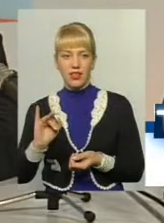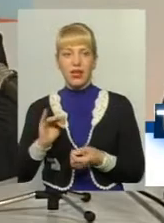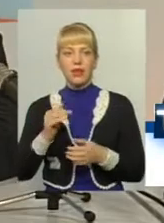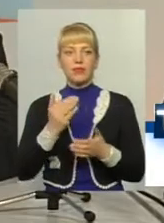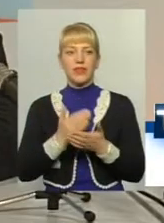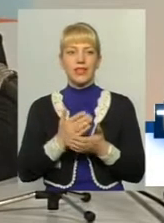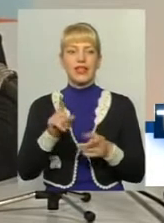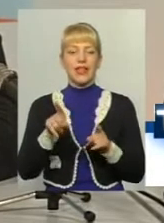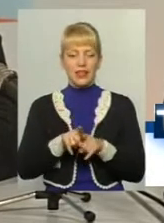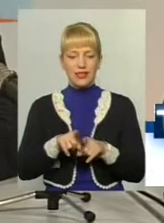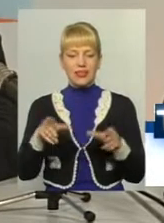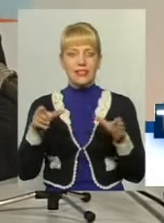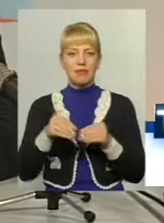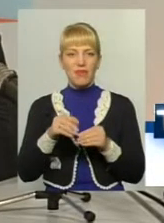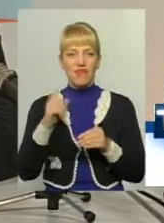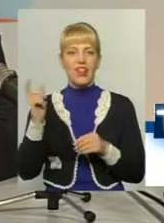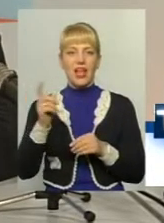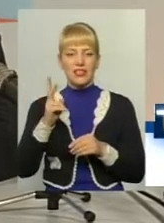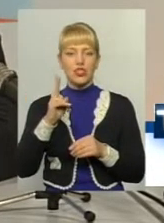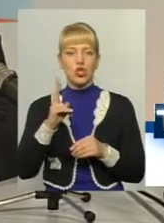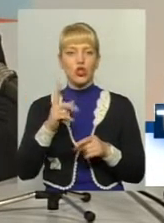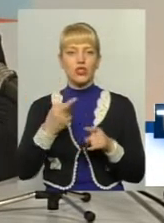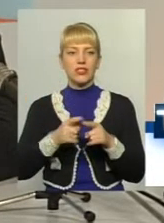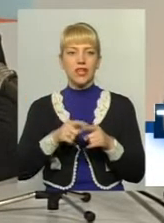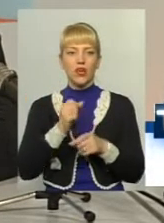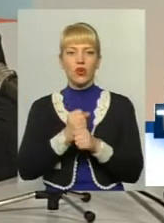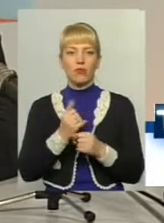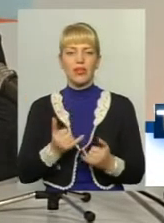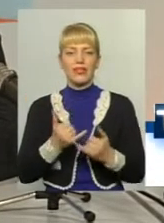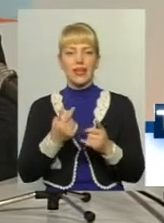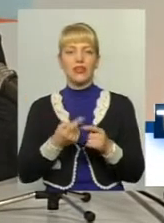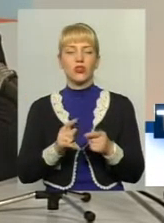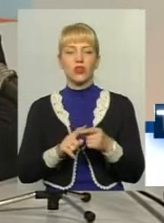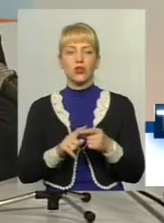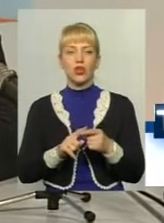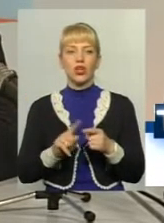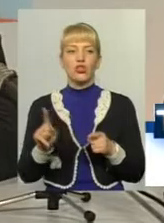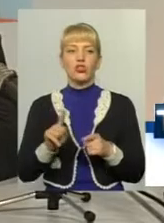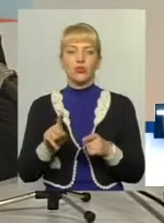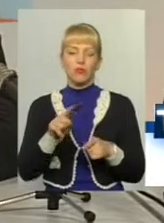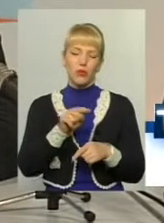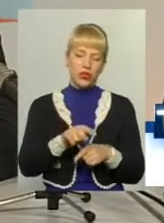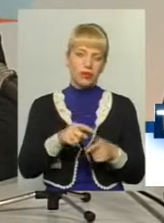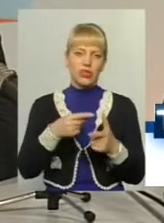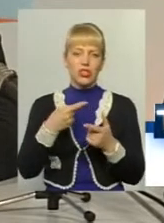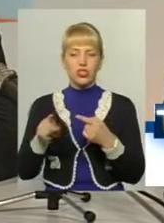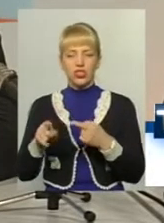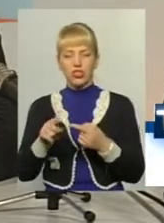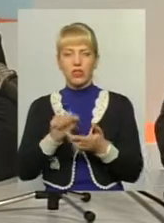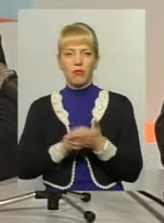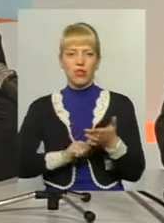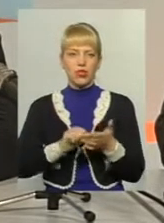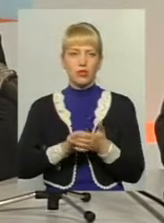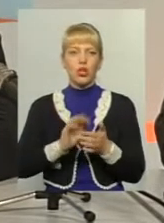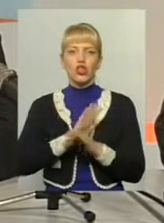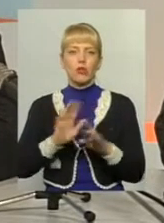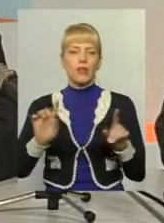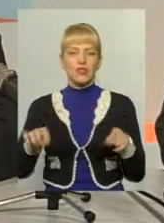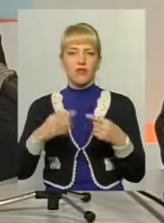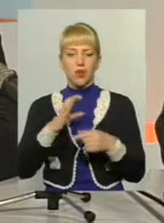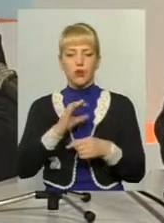будинку. Так, а можна з другої сторони, хто хоче самоорганізуватися, будь ласка, не заважайте. Я маю на увазі там зі сторони